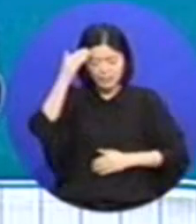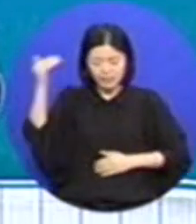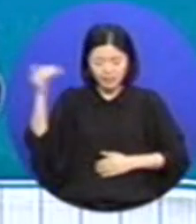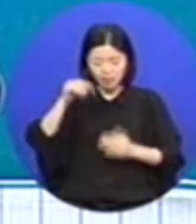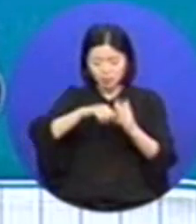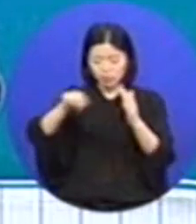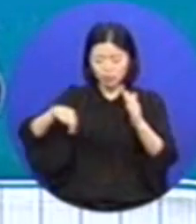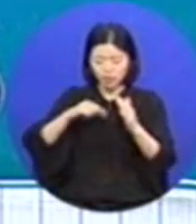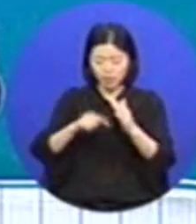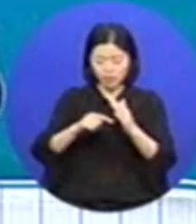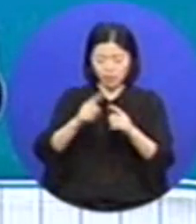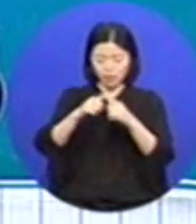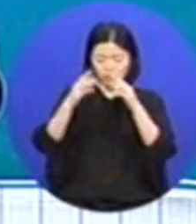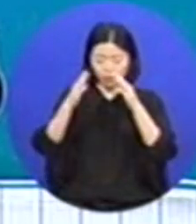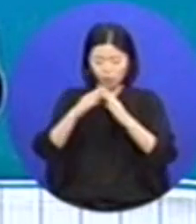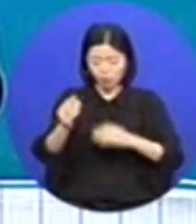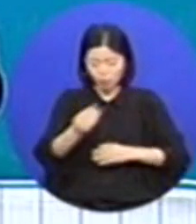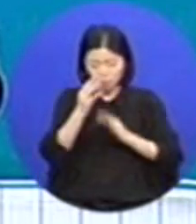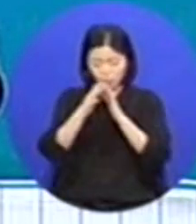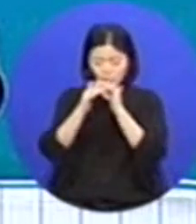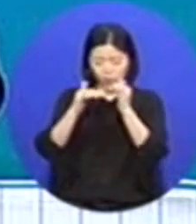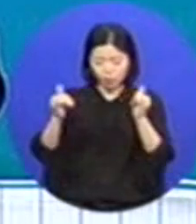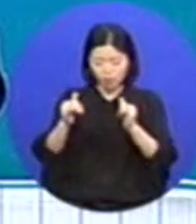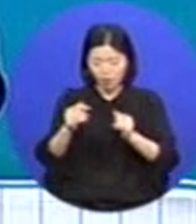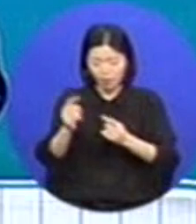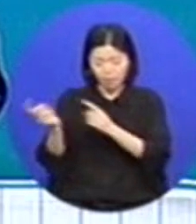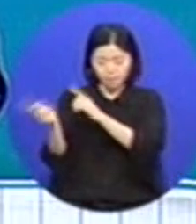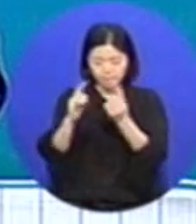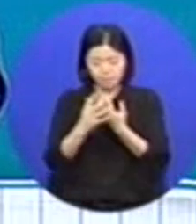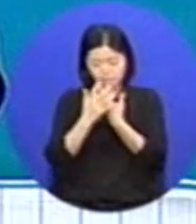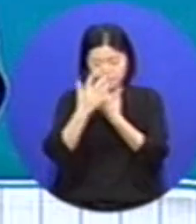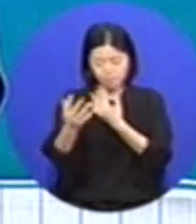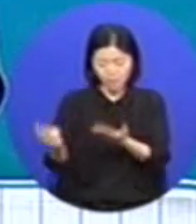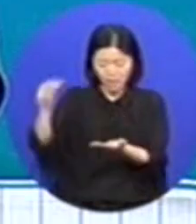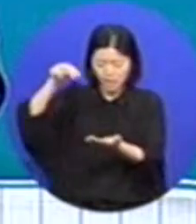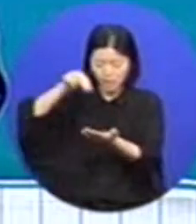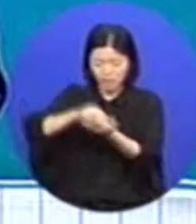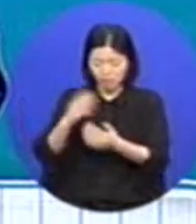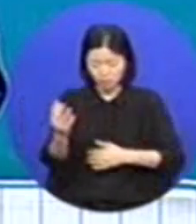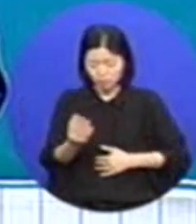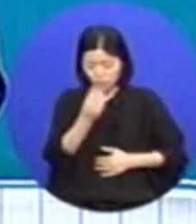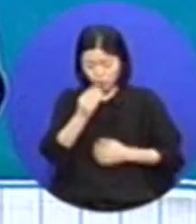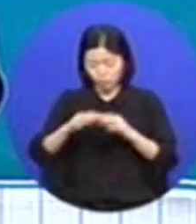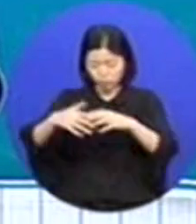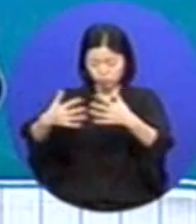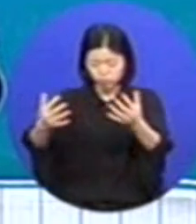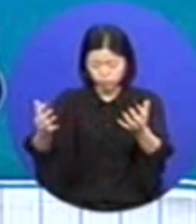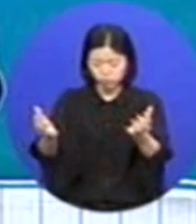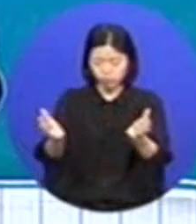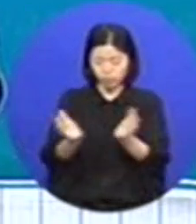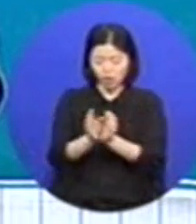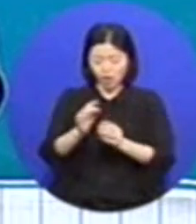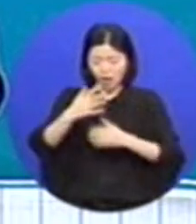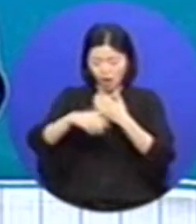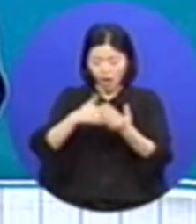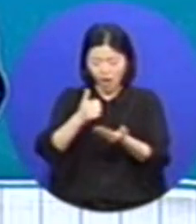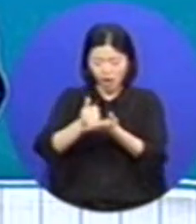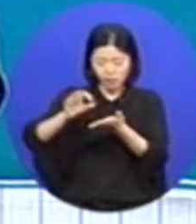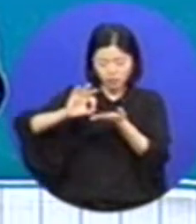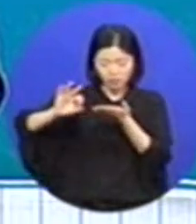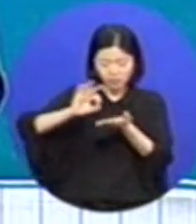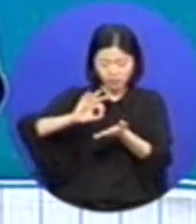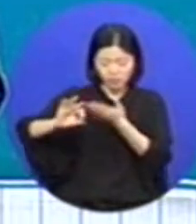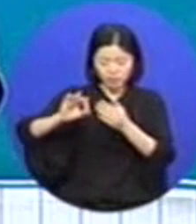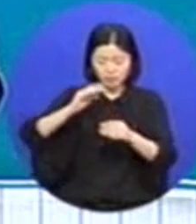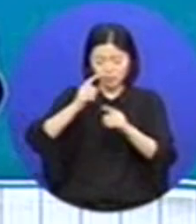안에 교회와 성도들이 부응 되어 일어나게 하시고 거룩한 무리 들로 하나님이 쓰시는